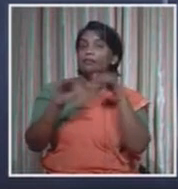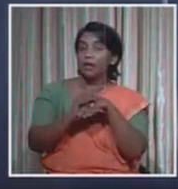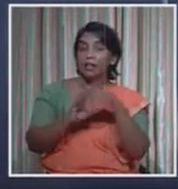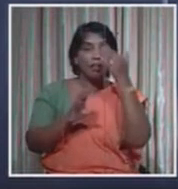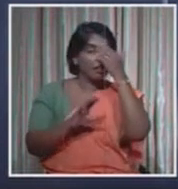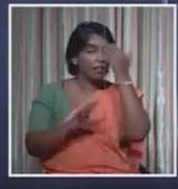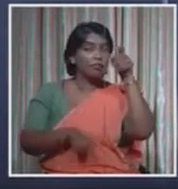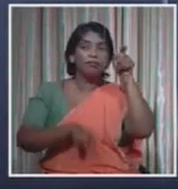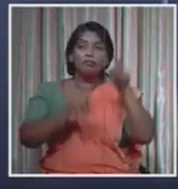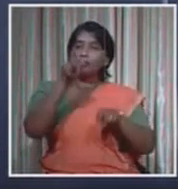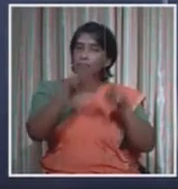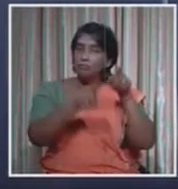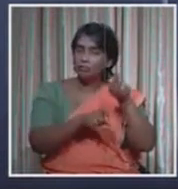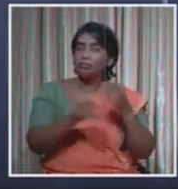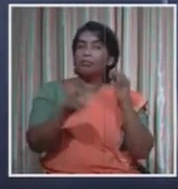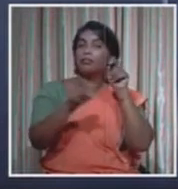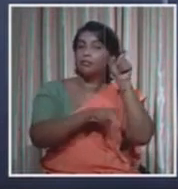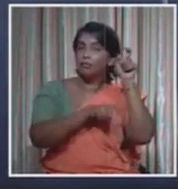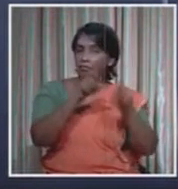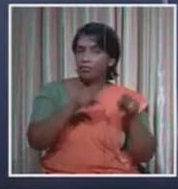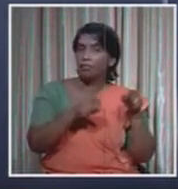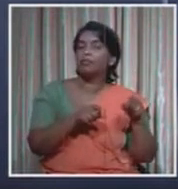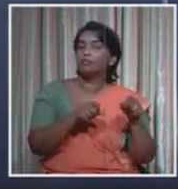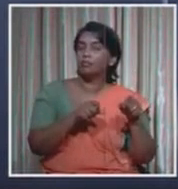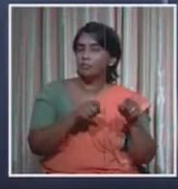දෙමළ ජනතාවගේ නියෝජිතයන්ට